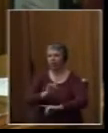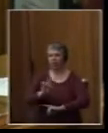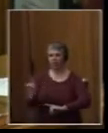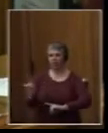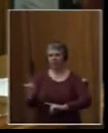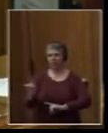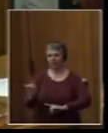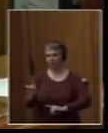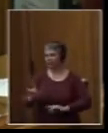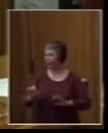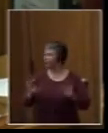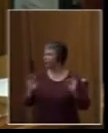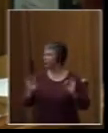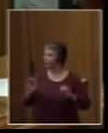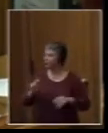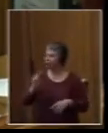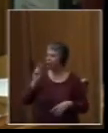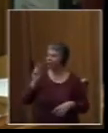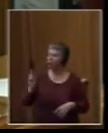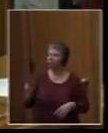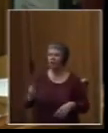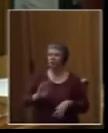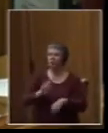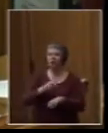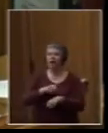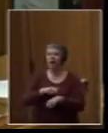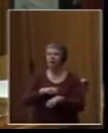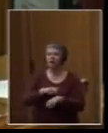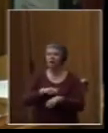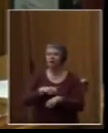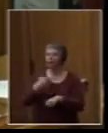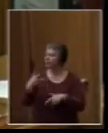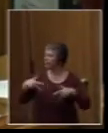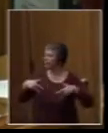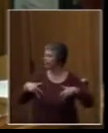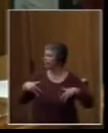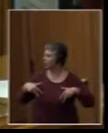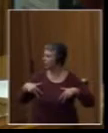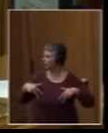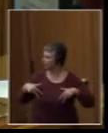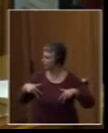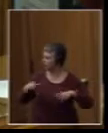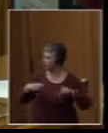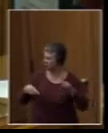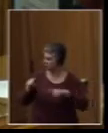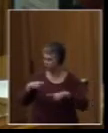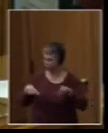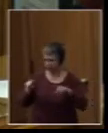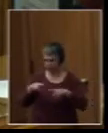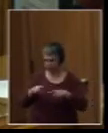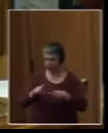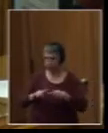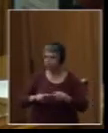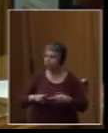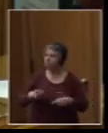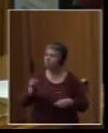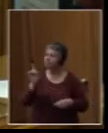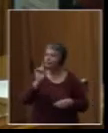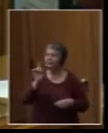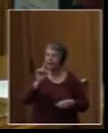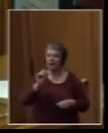συναρμόδιοι υπουργοί. Βλέπω τώρα από τους προσκεκληθέντες είναι εδώ η κυρία Θεανό